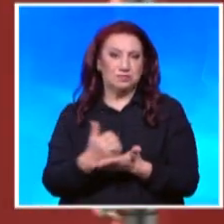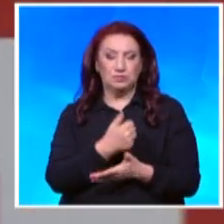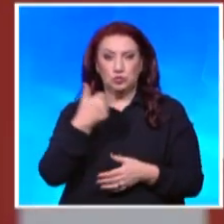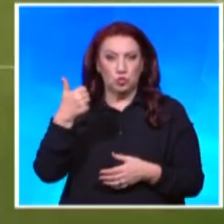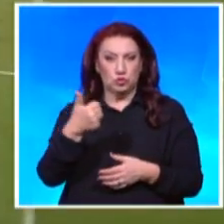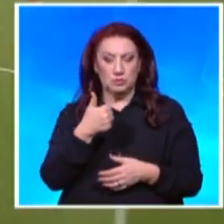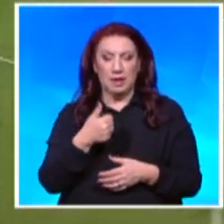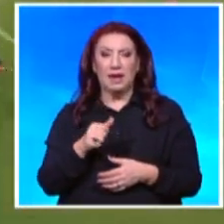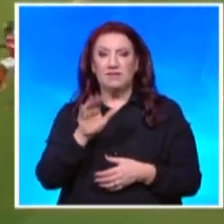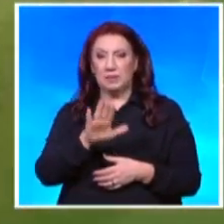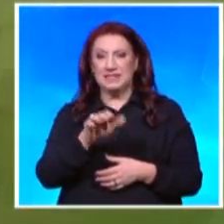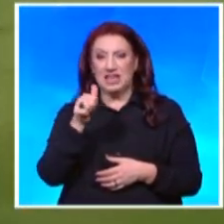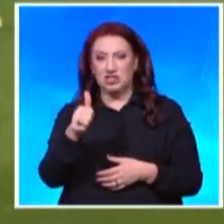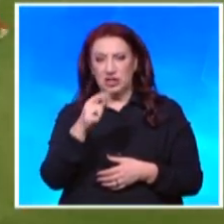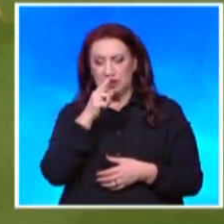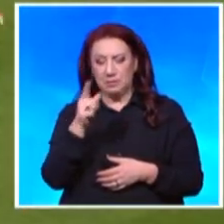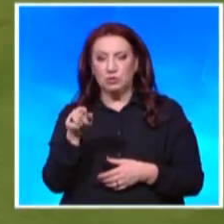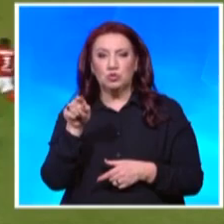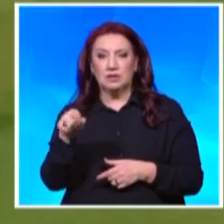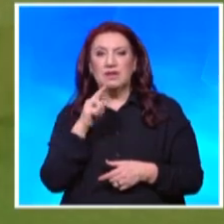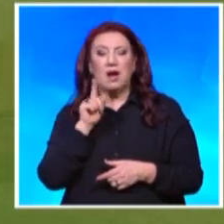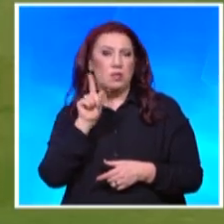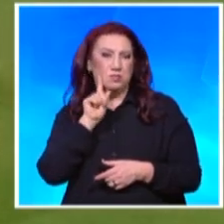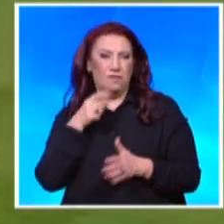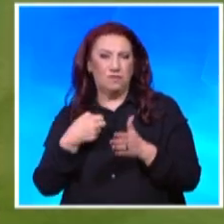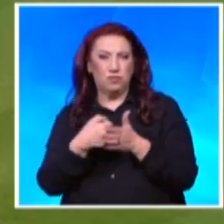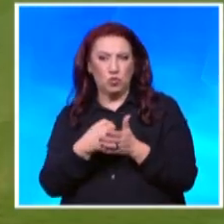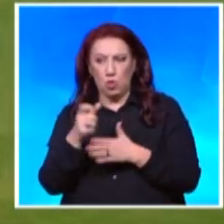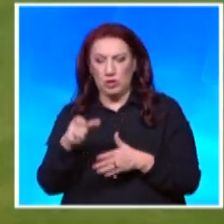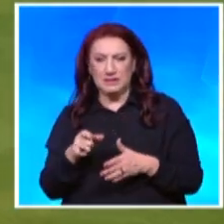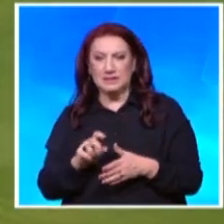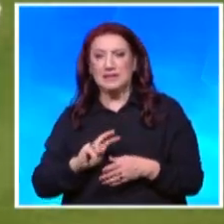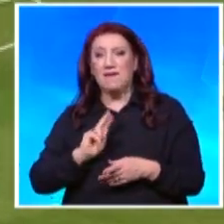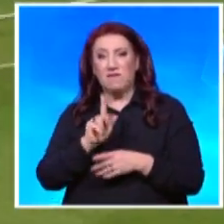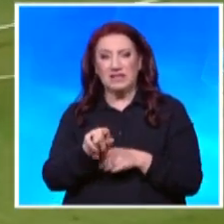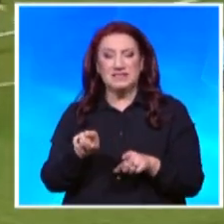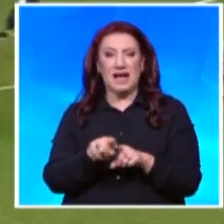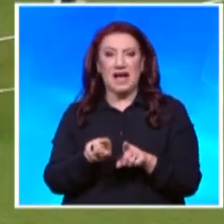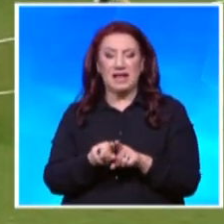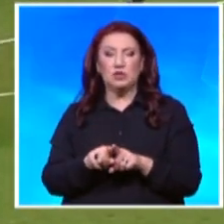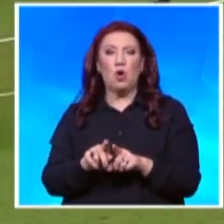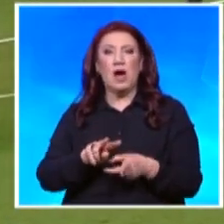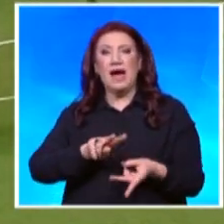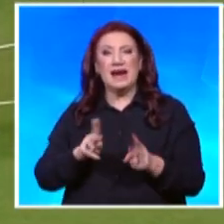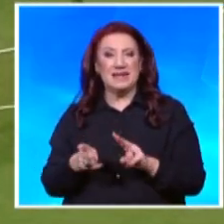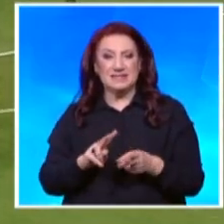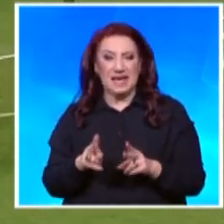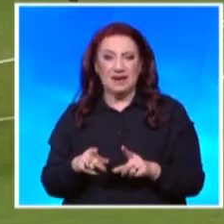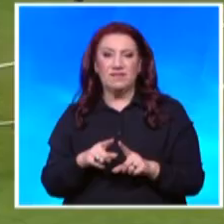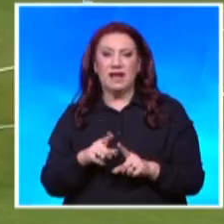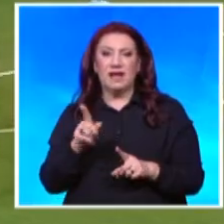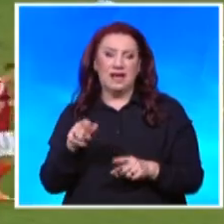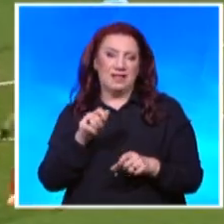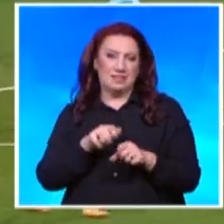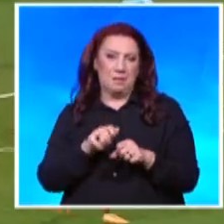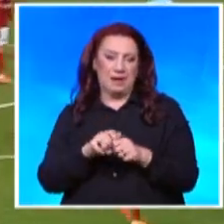66-та минута на златната резерва, бихме казали Хайнц, който само 180 секунди след като се появи на терена, успя да направи разликата между двата